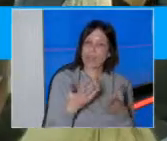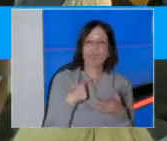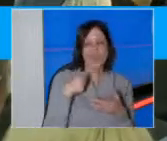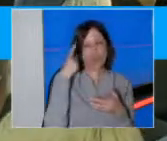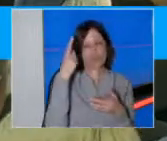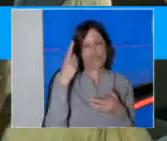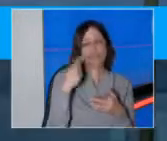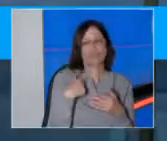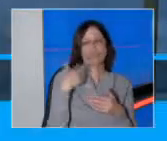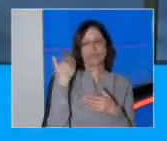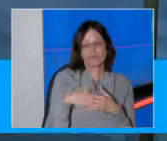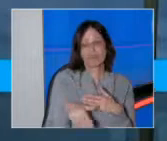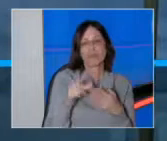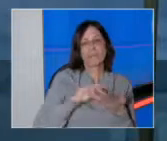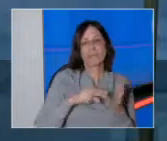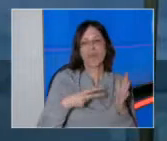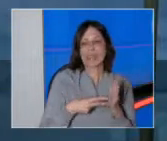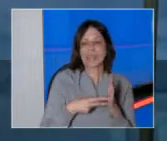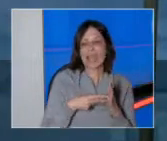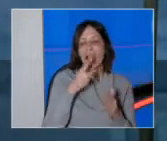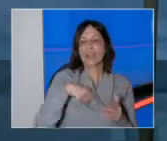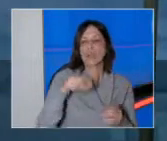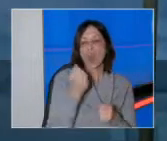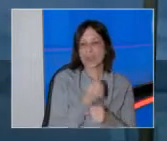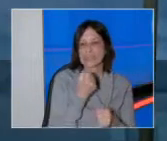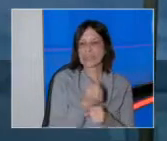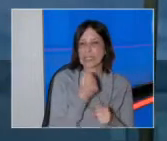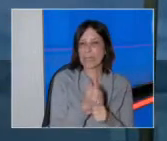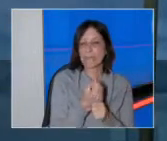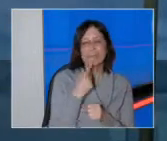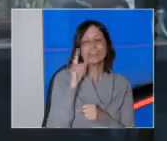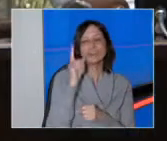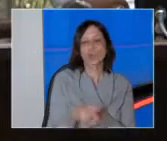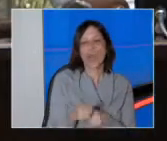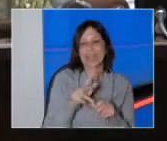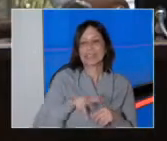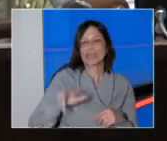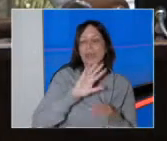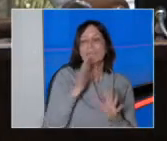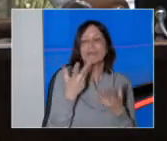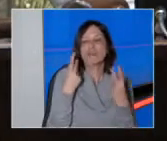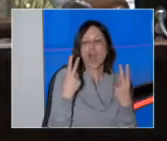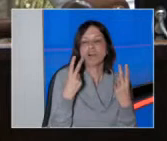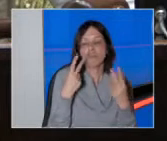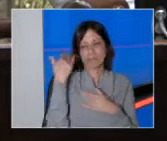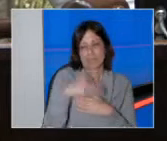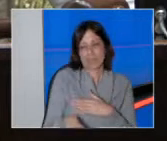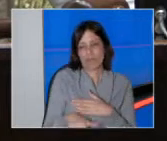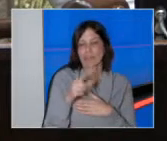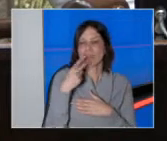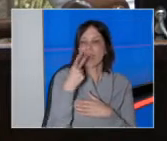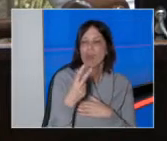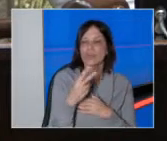חושב שבפוליטיקה אנחנו עוסקים בצורכי ציבור, ומה שחשוב בסוף זה